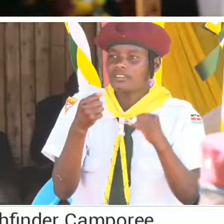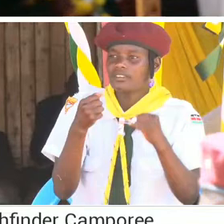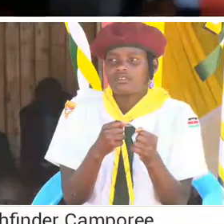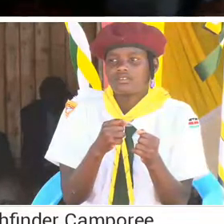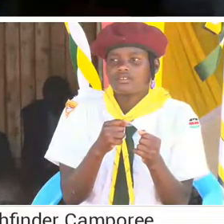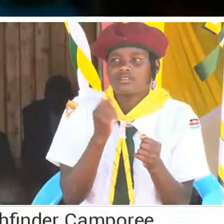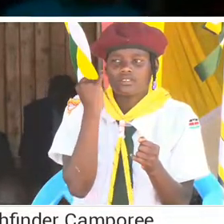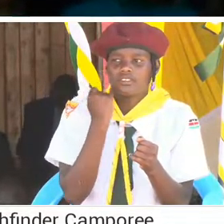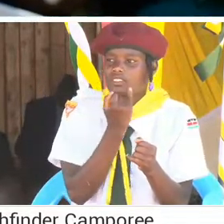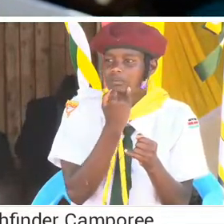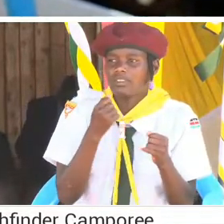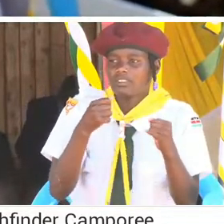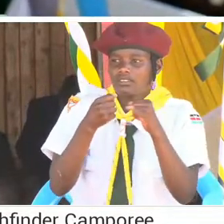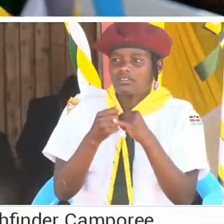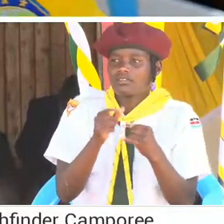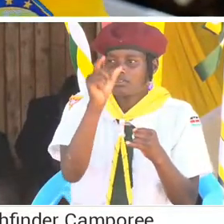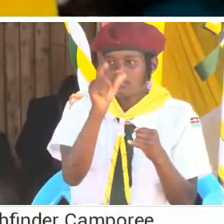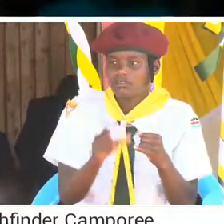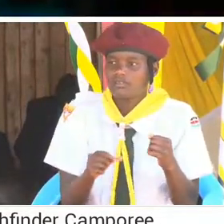18.